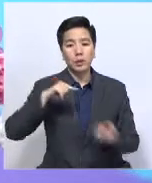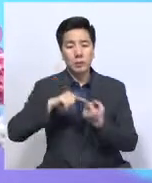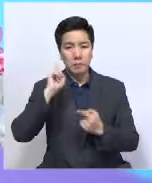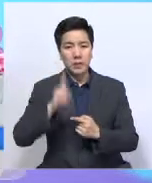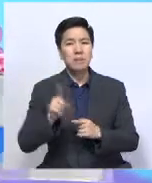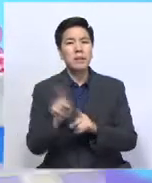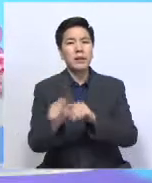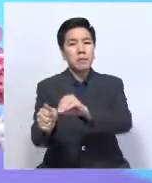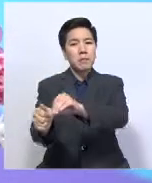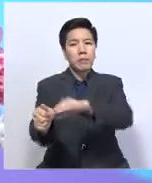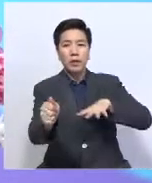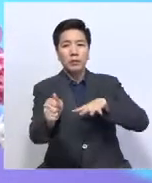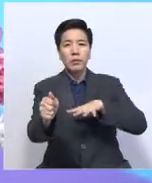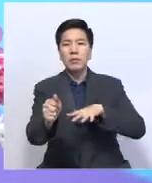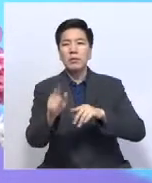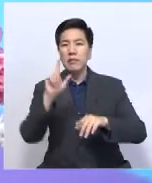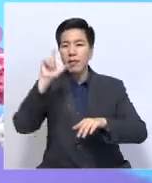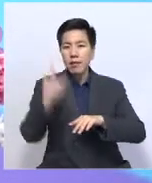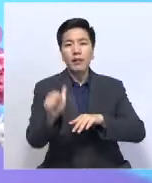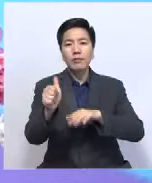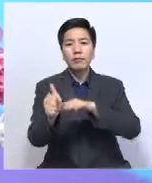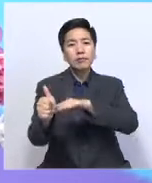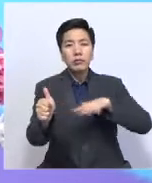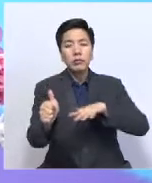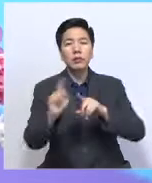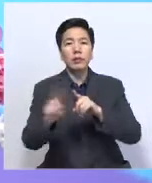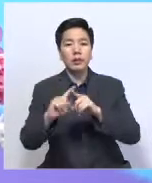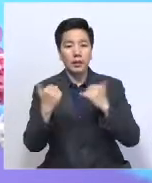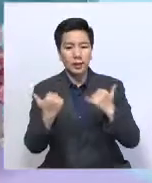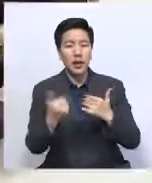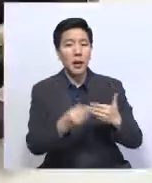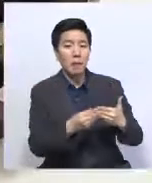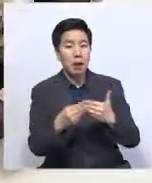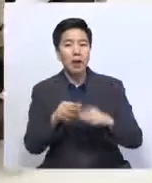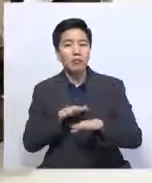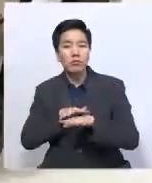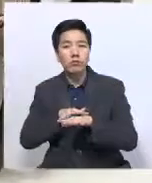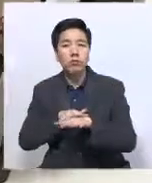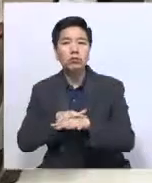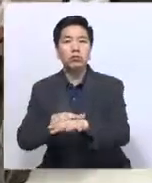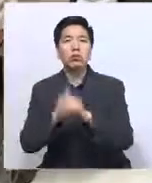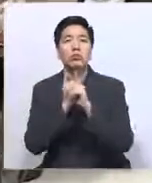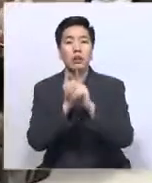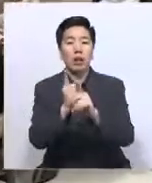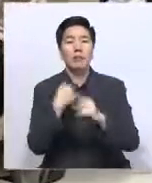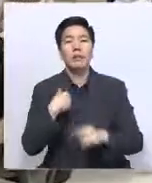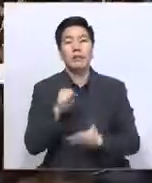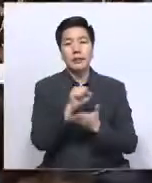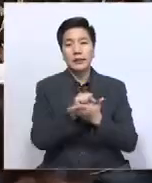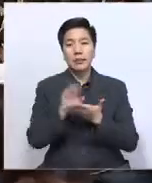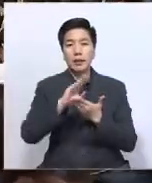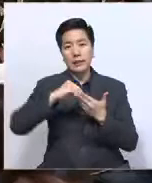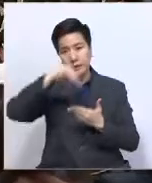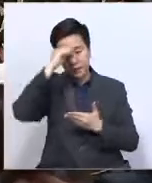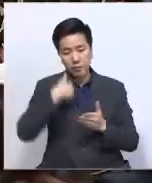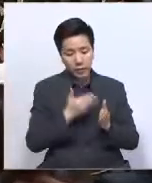ครับเป็นเรือธงอย่างที่ว่านะแล้วก็พาเรือขบวนไปด้วยหลายสถาบันการศึกษาหล